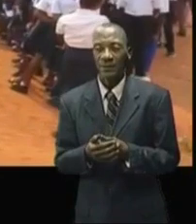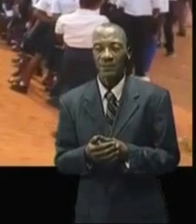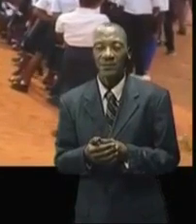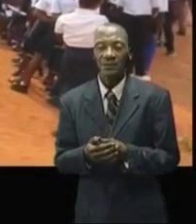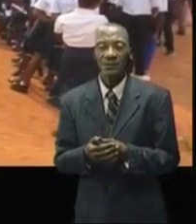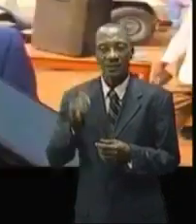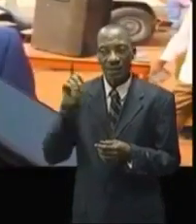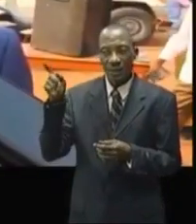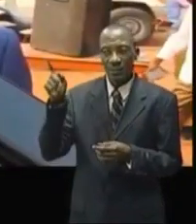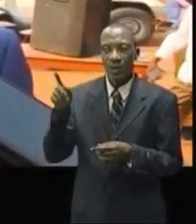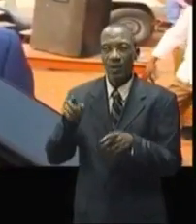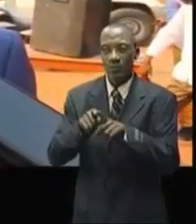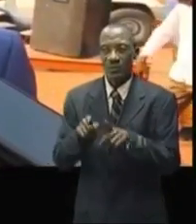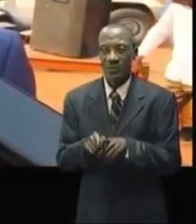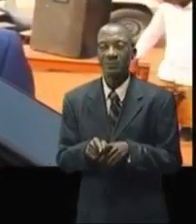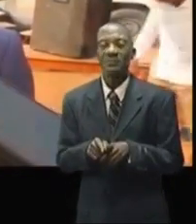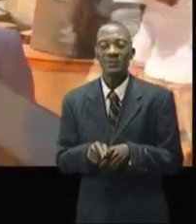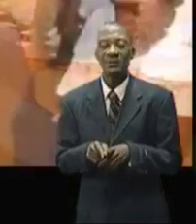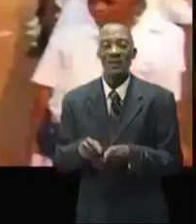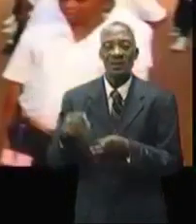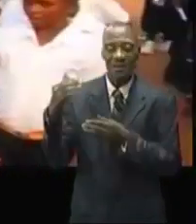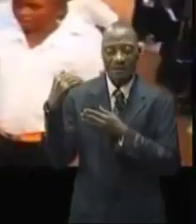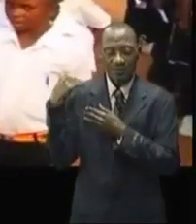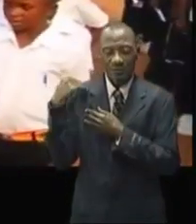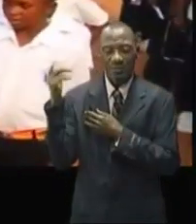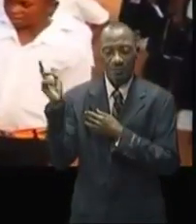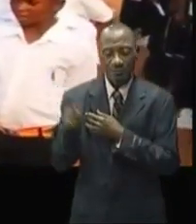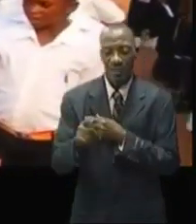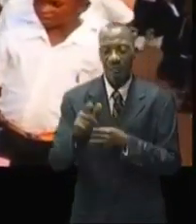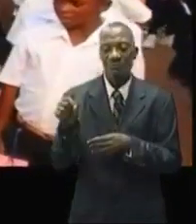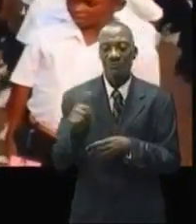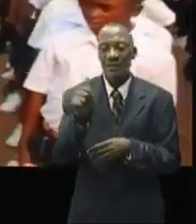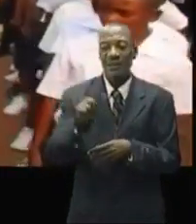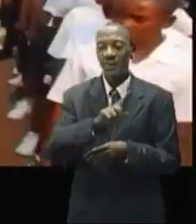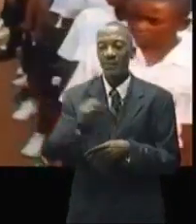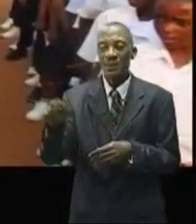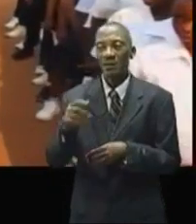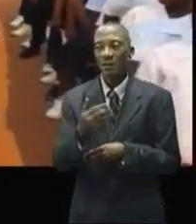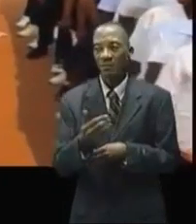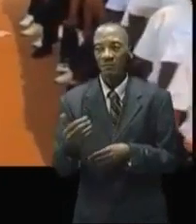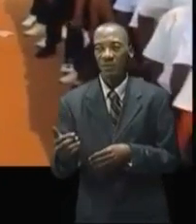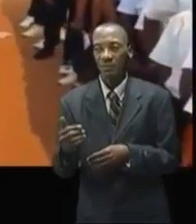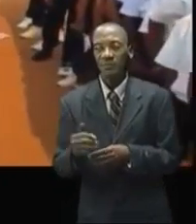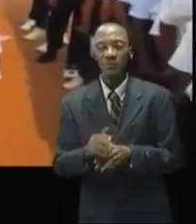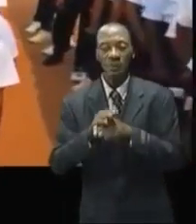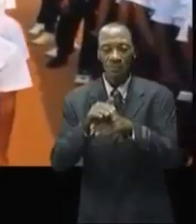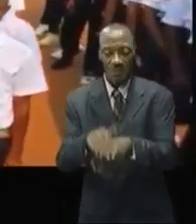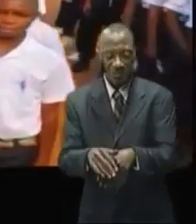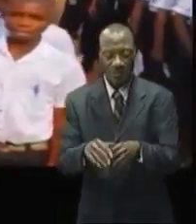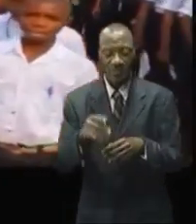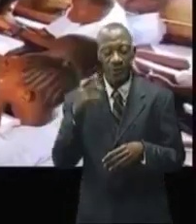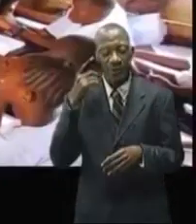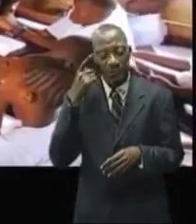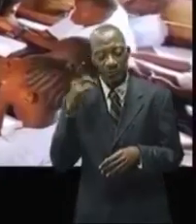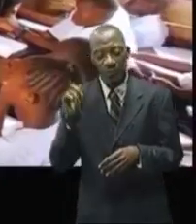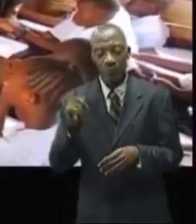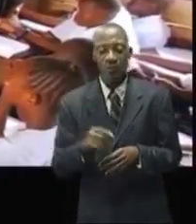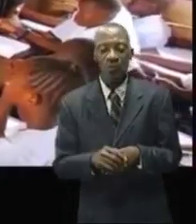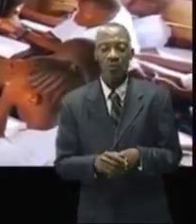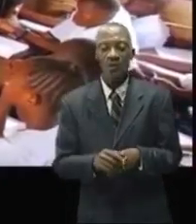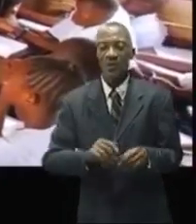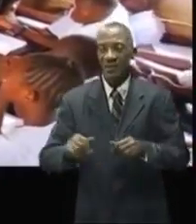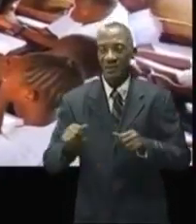servi des centres pour près de 21 000 élèves candidats à ces épreuves. La province éducationnelle Kassai 1